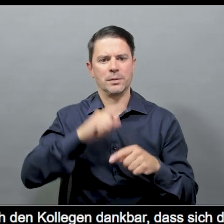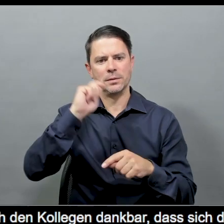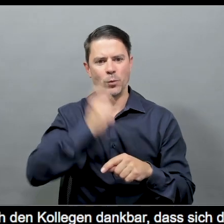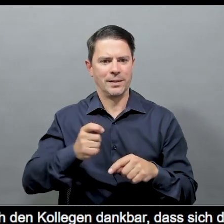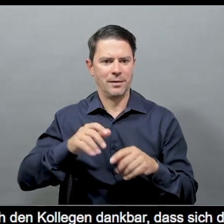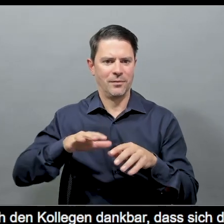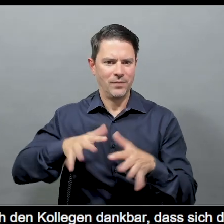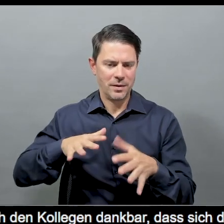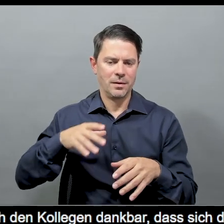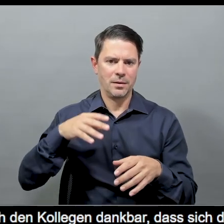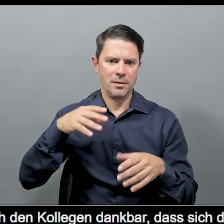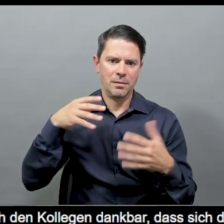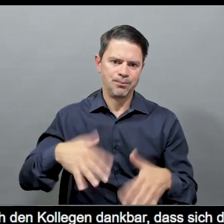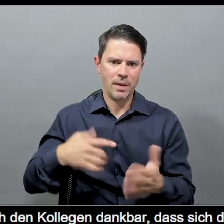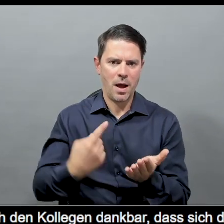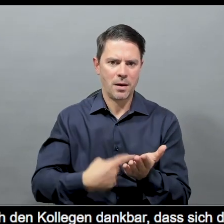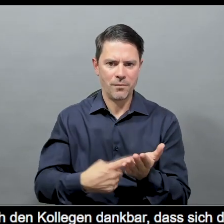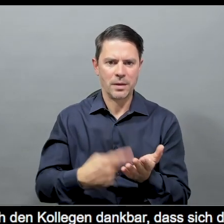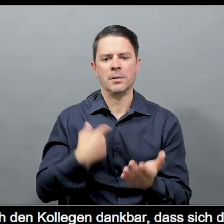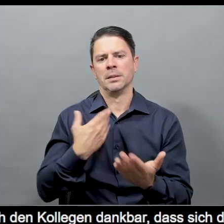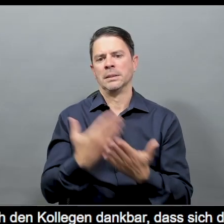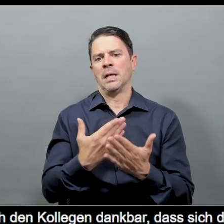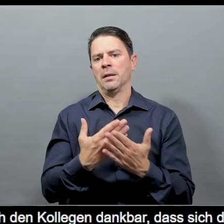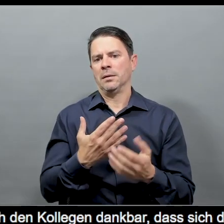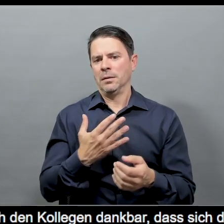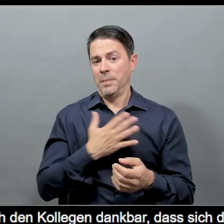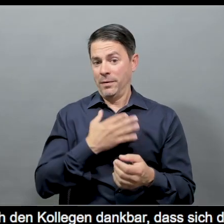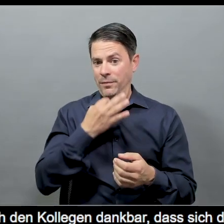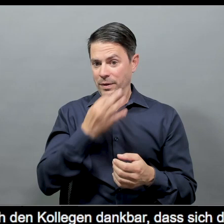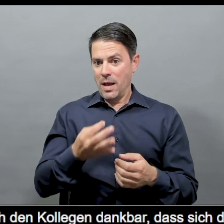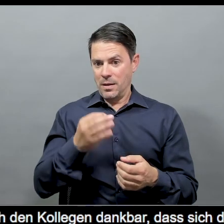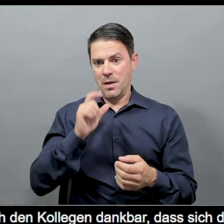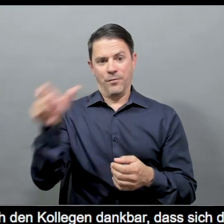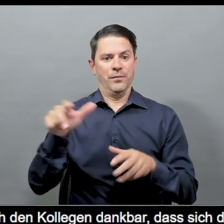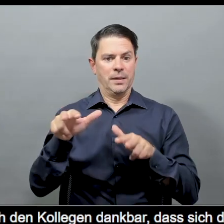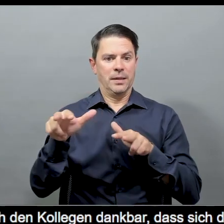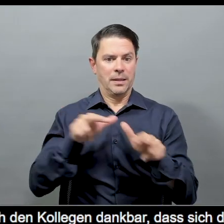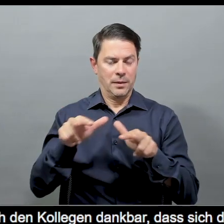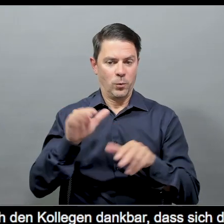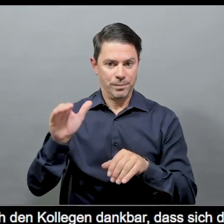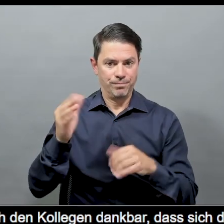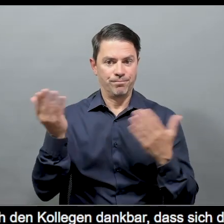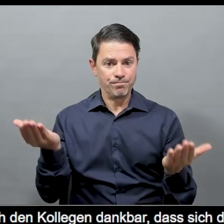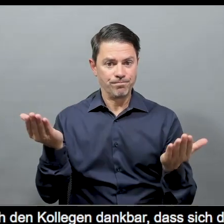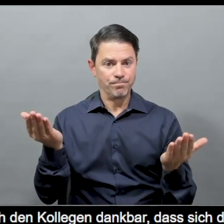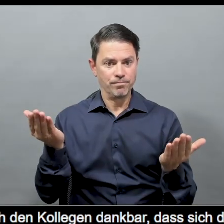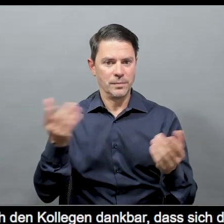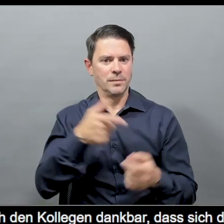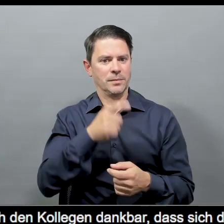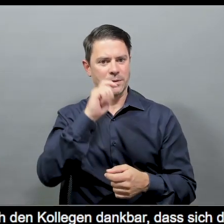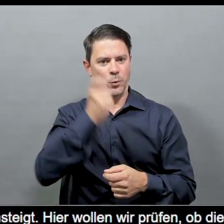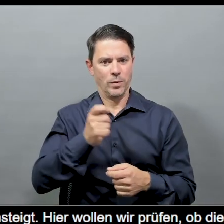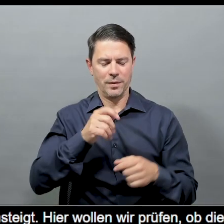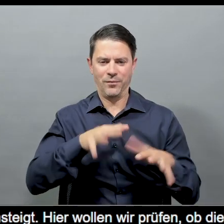meine persönliche Erwartung auch an die Bundesregierung, dass auch die Situation der Studentenwerke hier gesehen wird und man